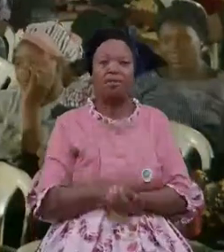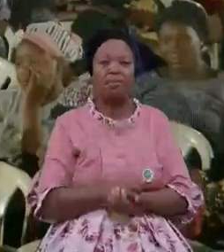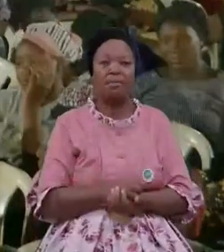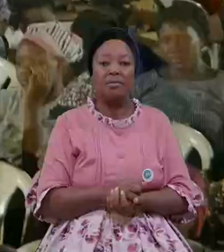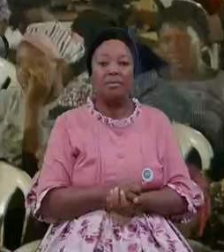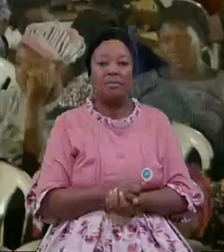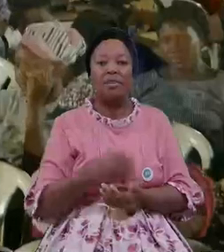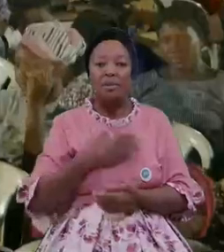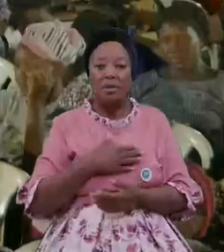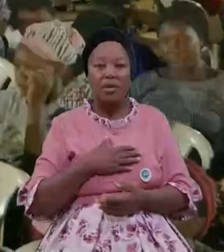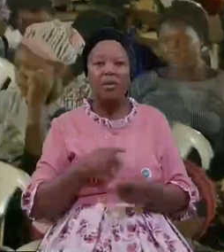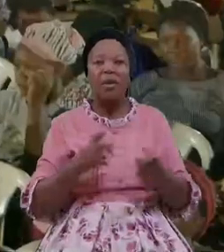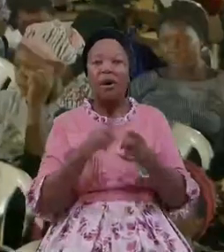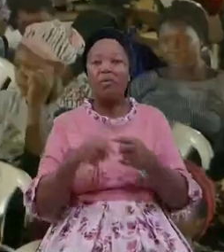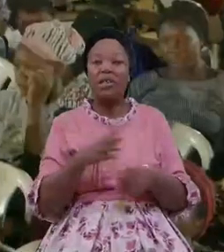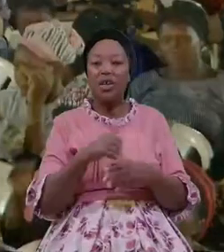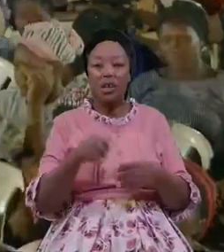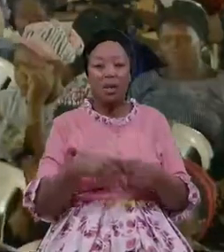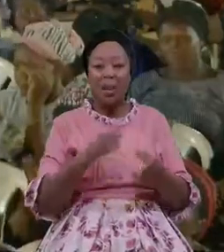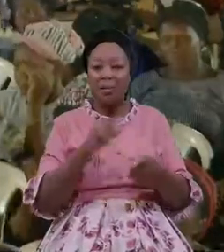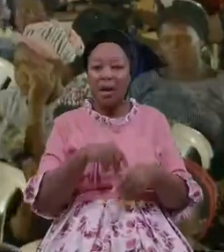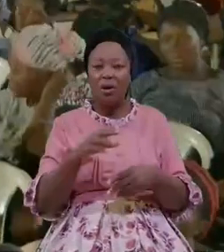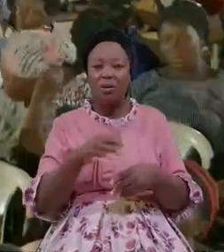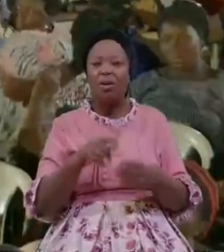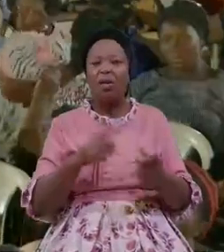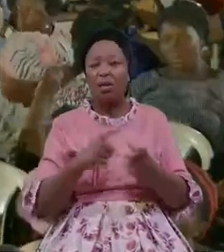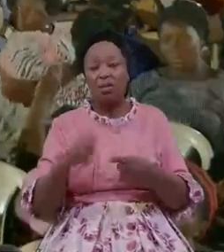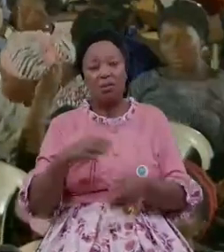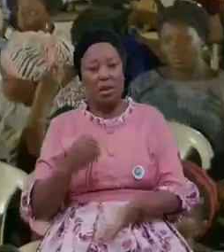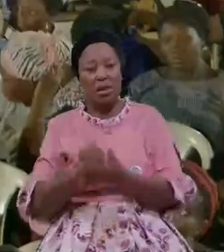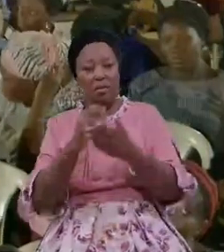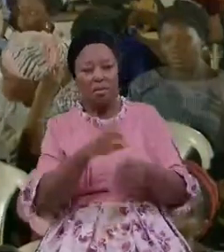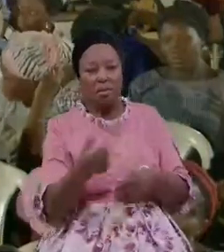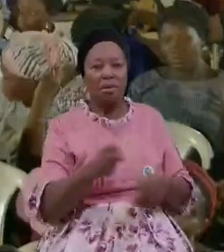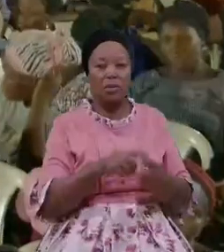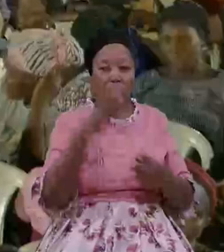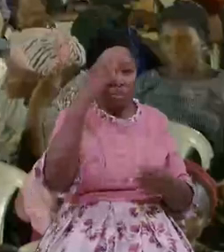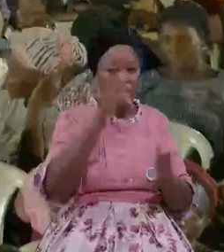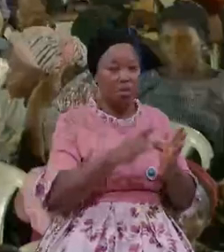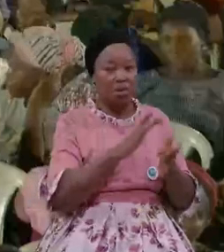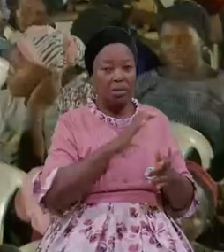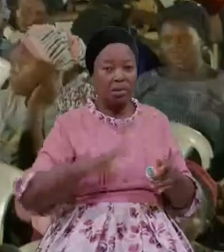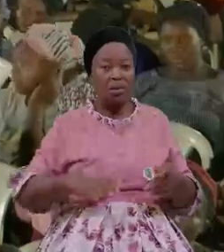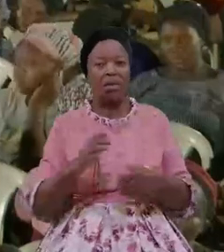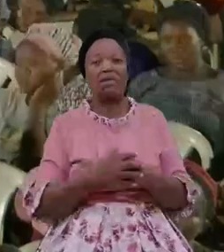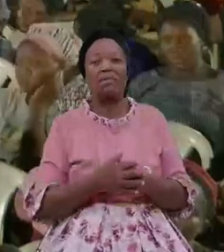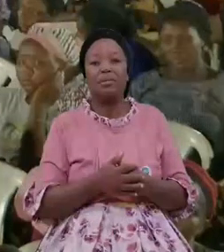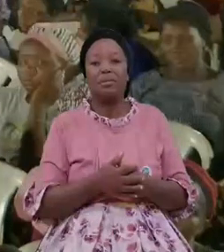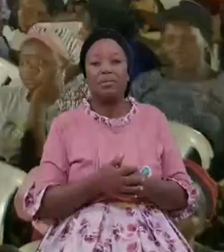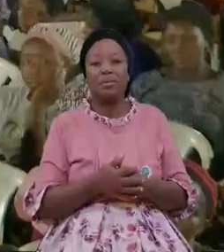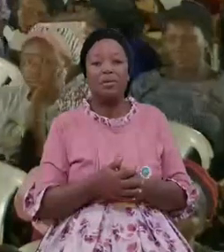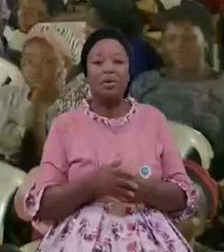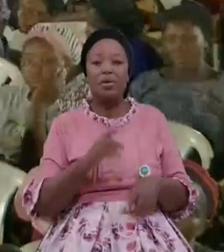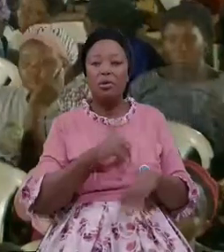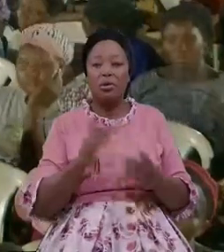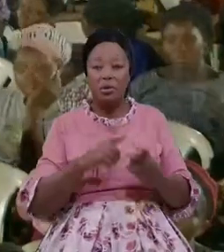digits of the of the phone numbers please of the handset you don't miss anybody out you miss somebody out